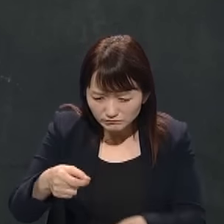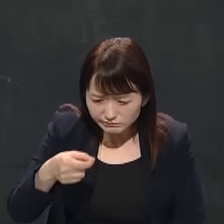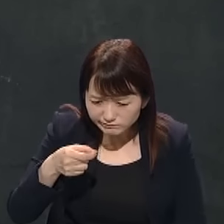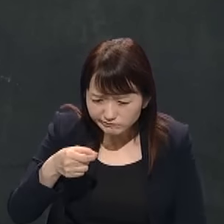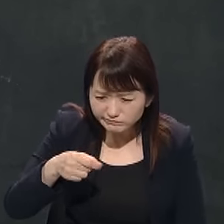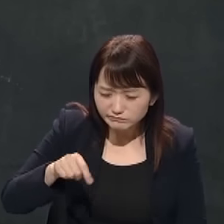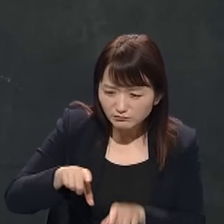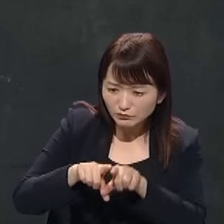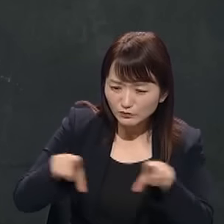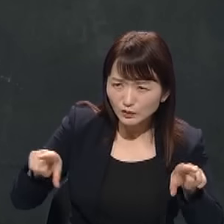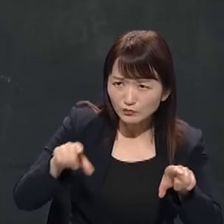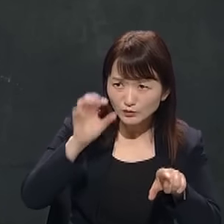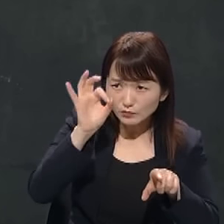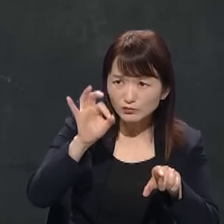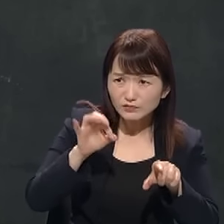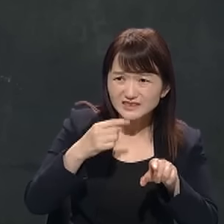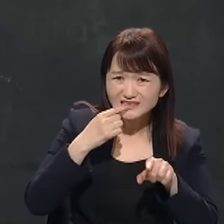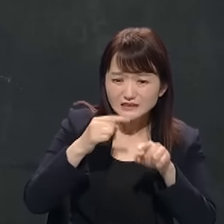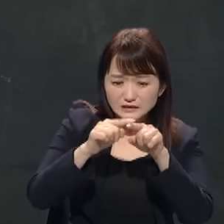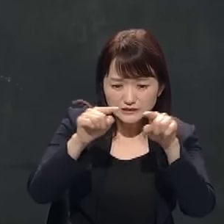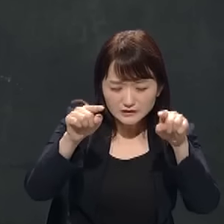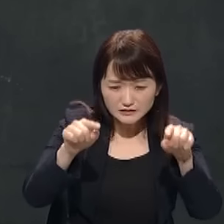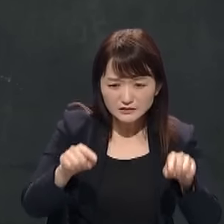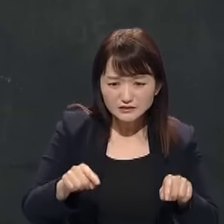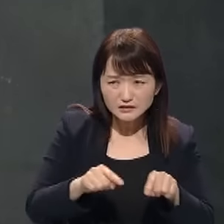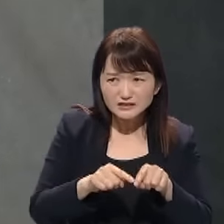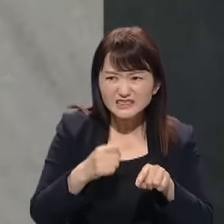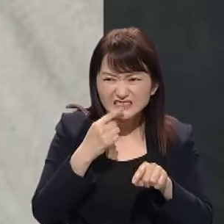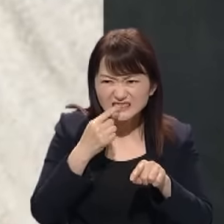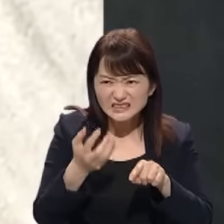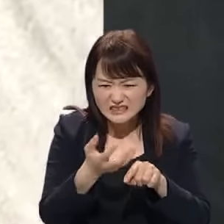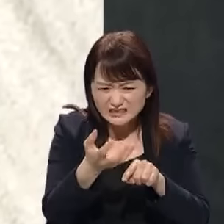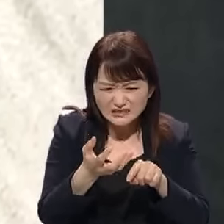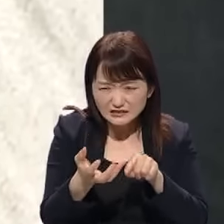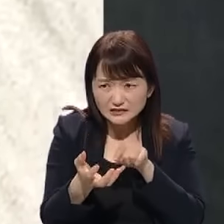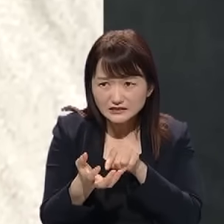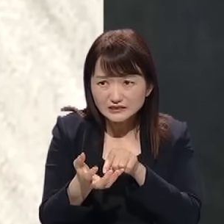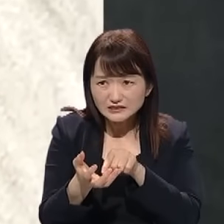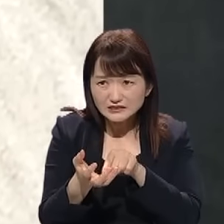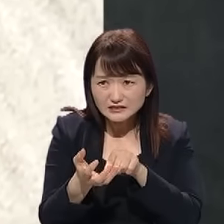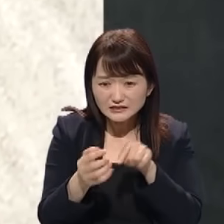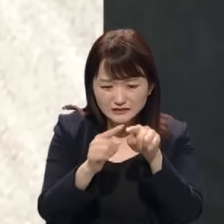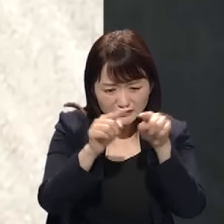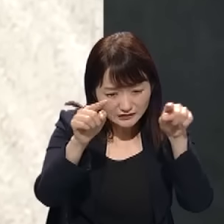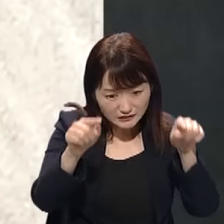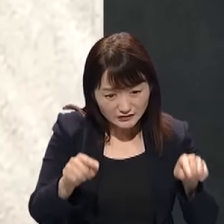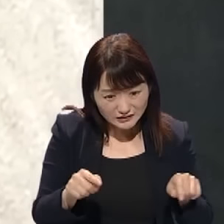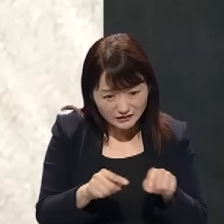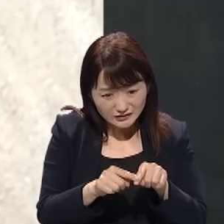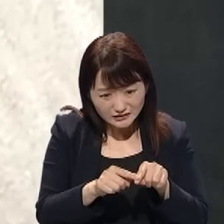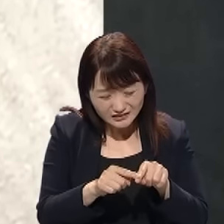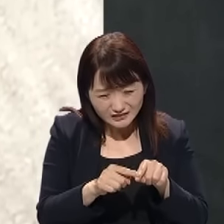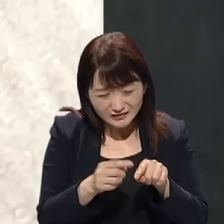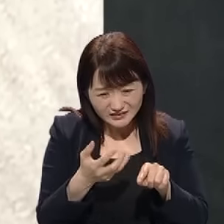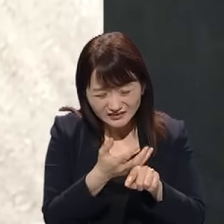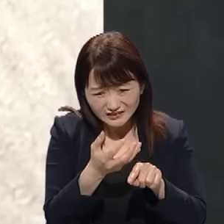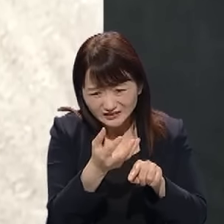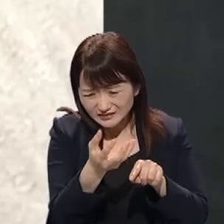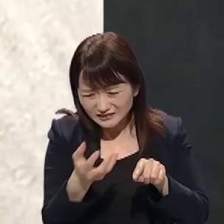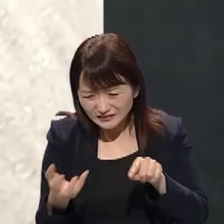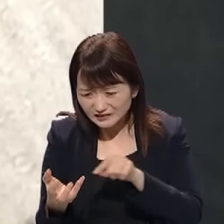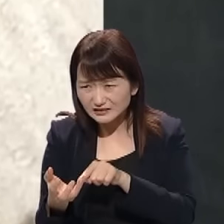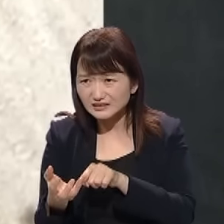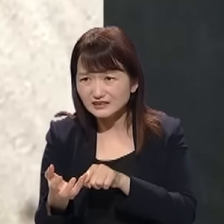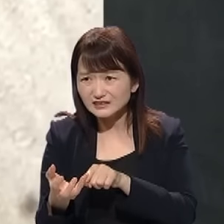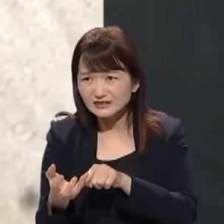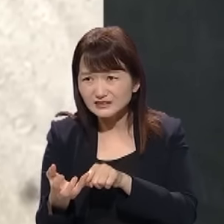김, 그런데 까만 김 사이에 희끗희끗 저거 뭐야? 아, 김 바깥쪽으로 삐죽삐죽 털까지 대롱대롱? 아,